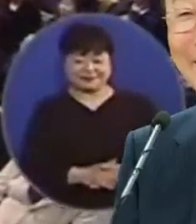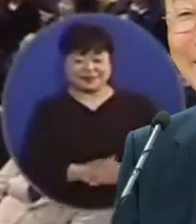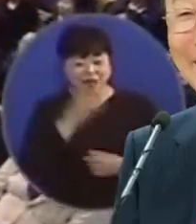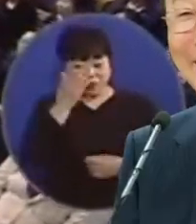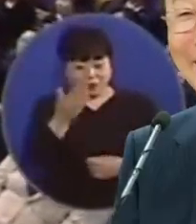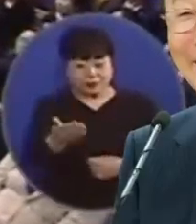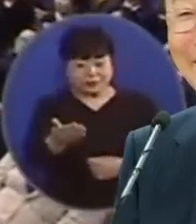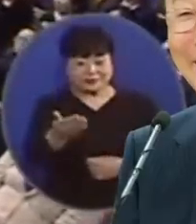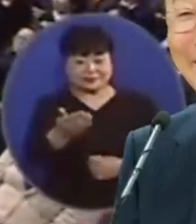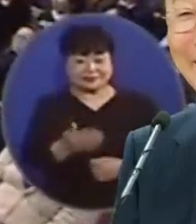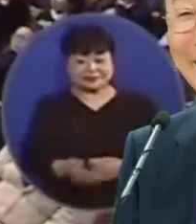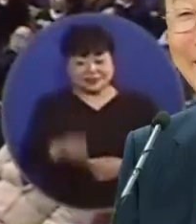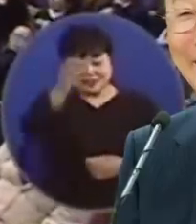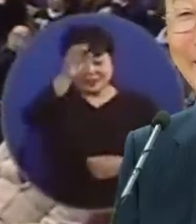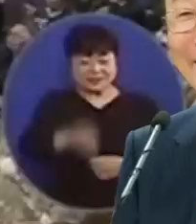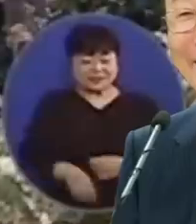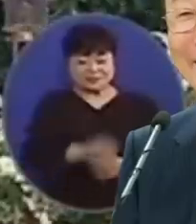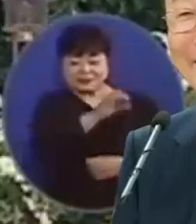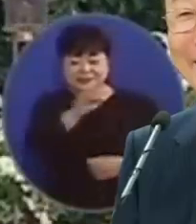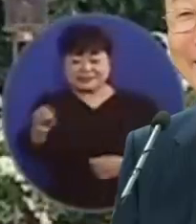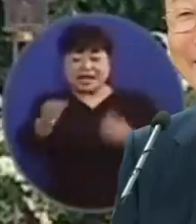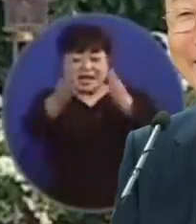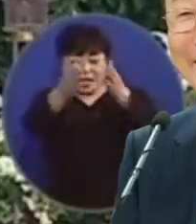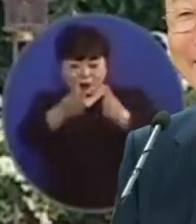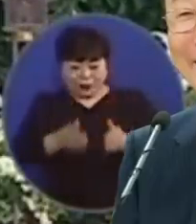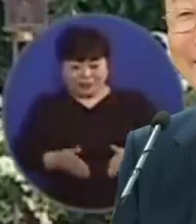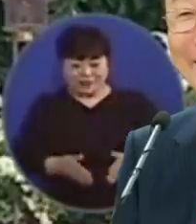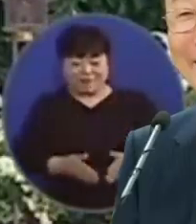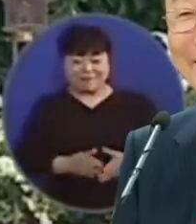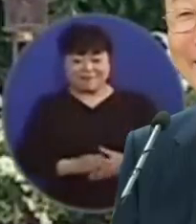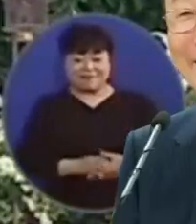여러분, 십자가를 통해서